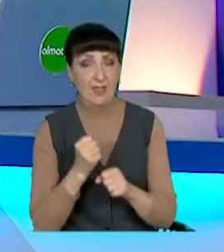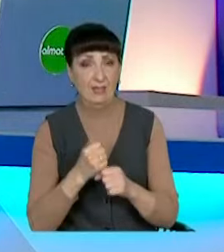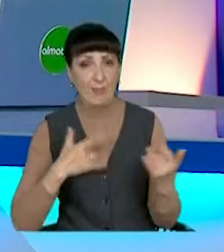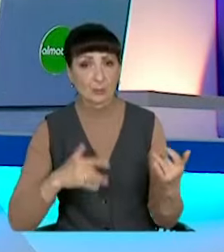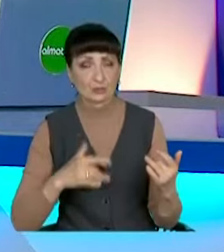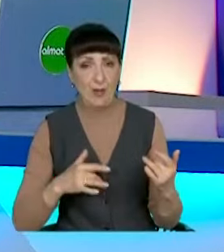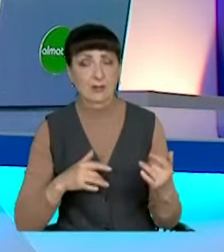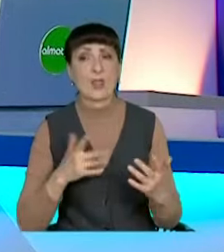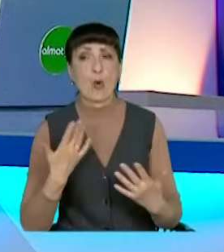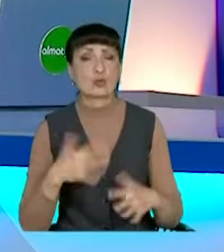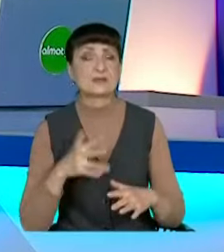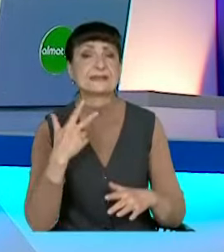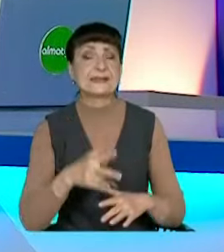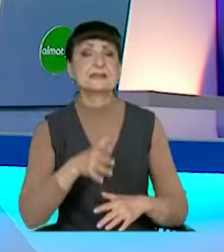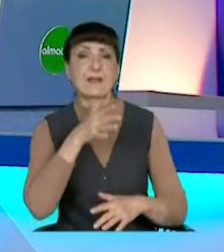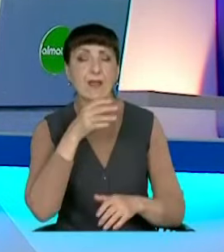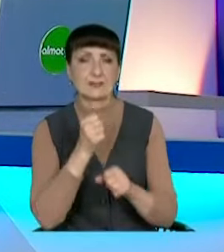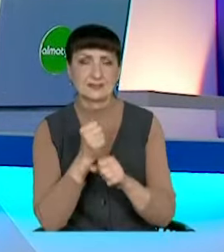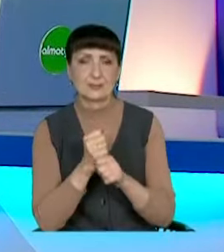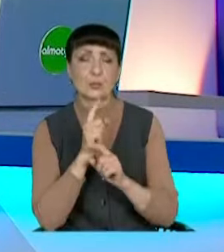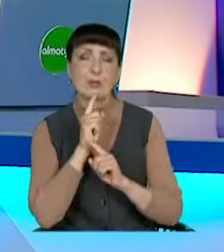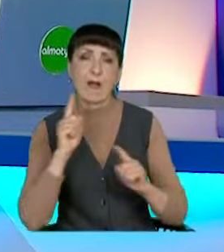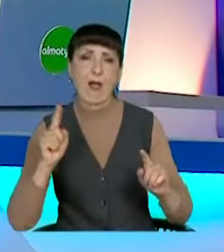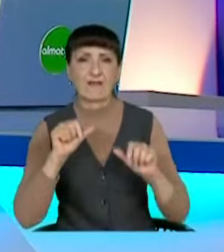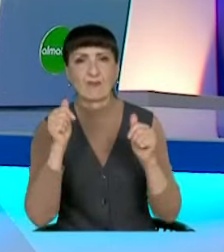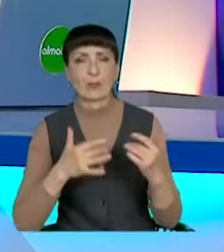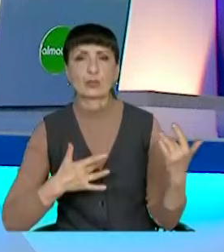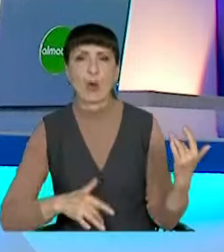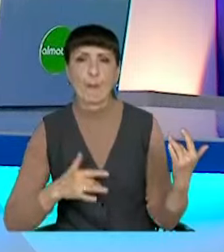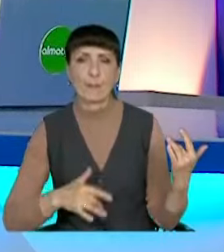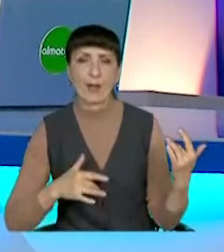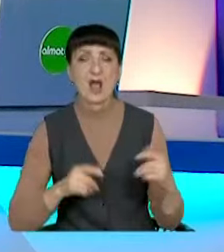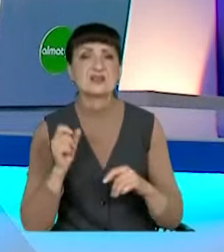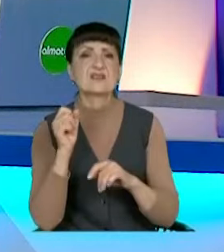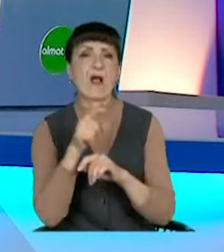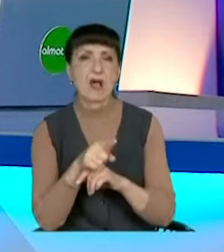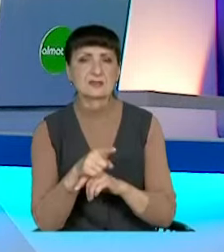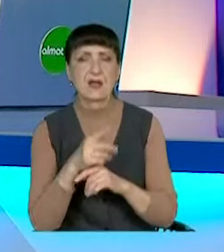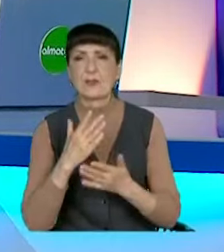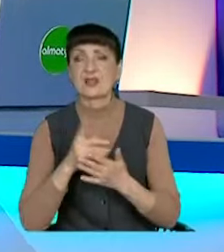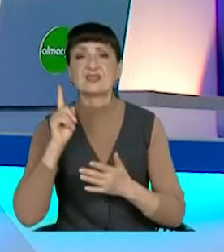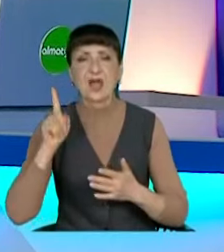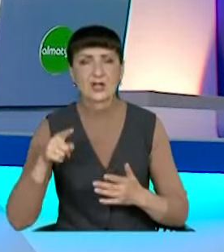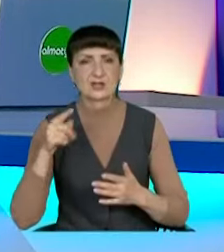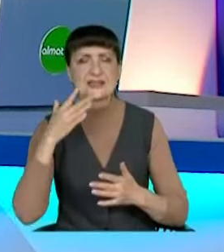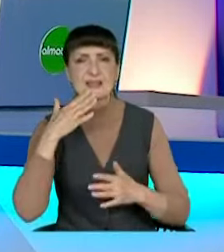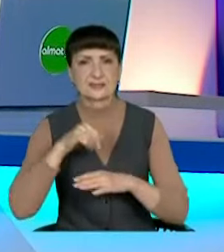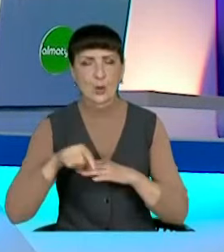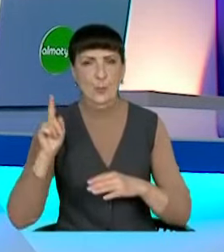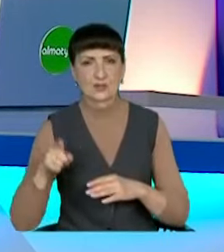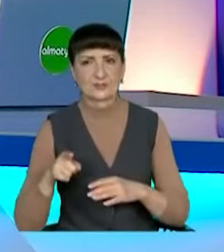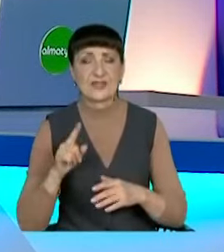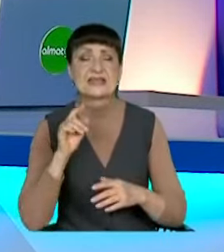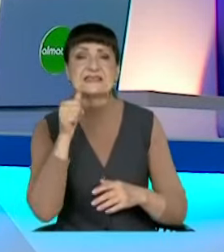Баужан Каримов, вот уже 30 лет создает уникальные экземпляры дамбры, заказы на которые поступают даже из стран зарубежья.